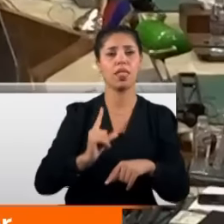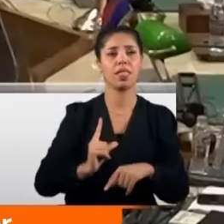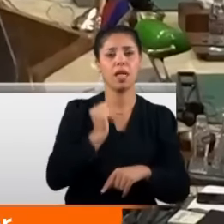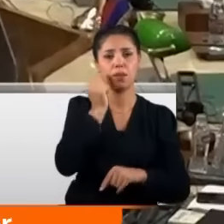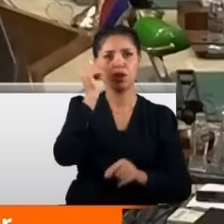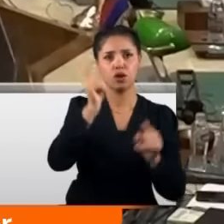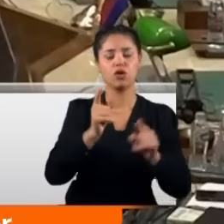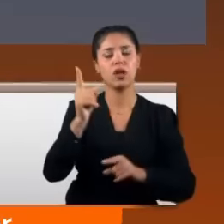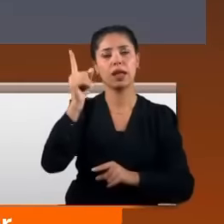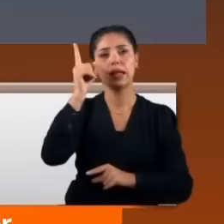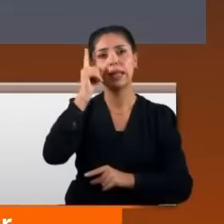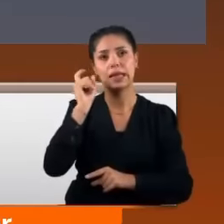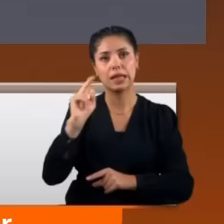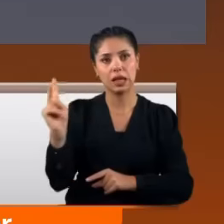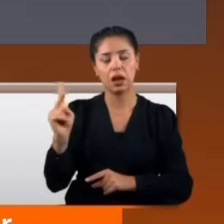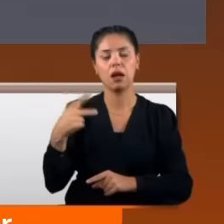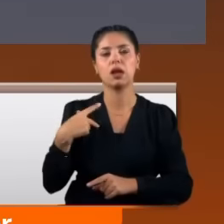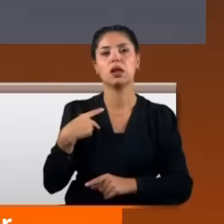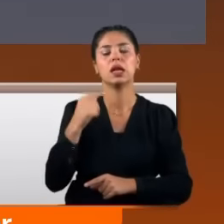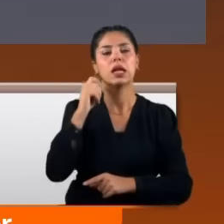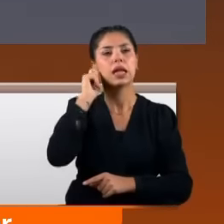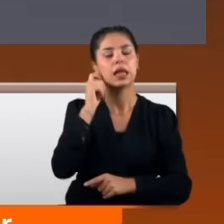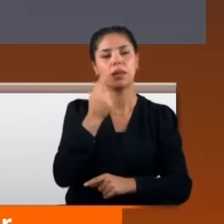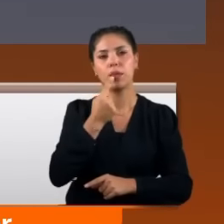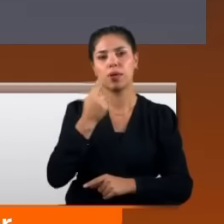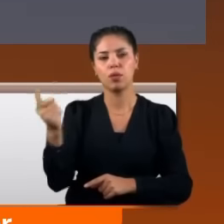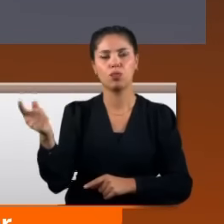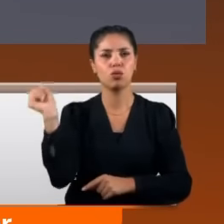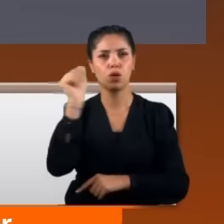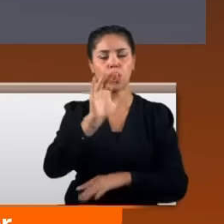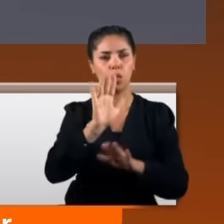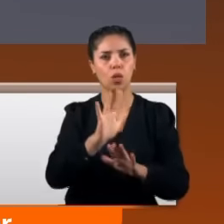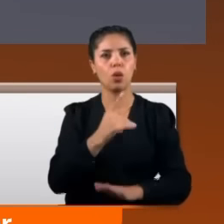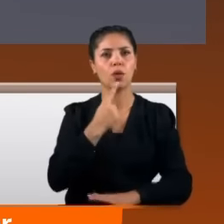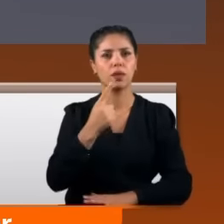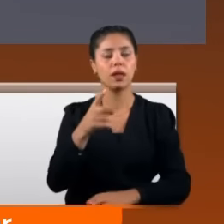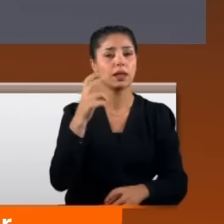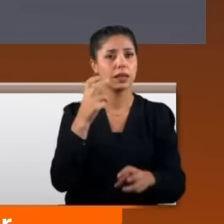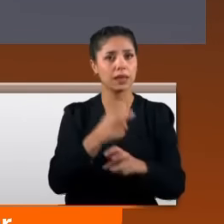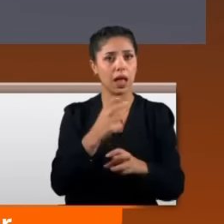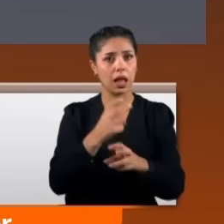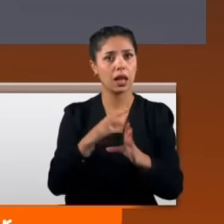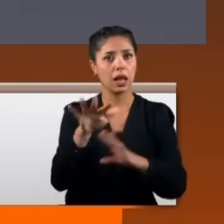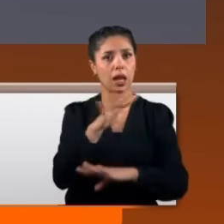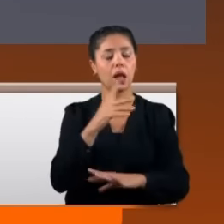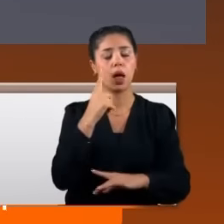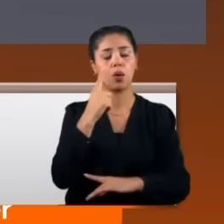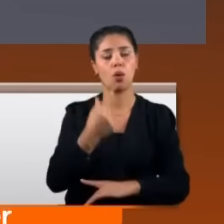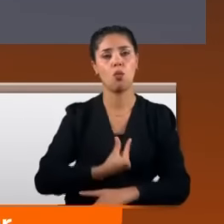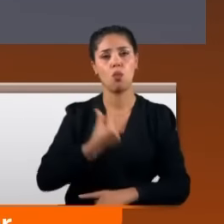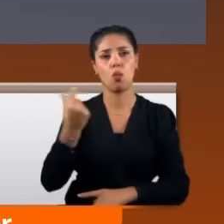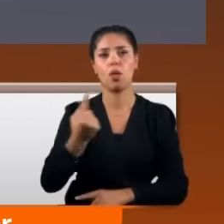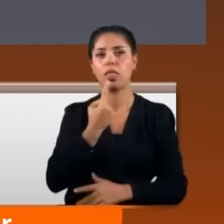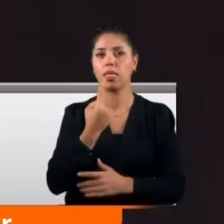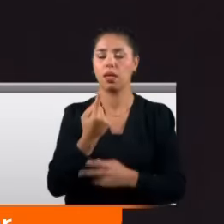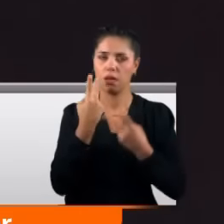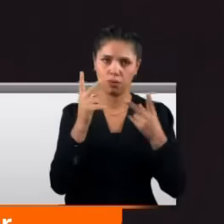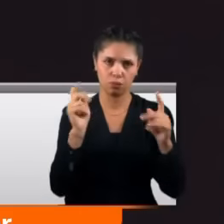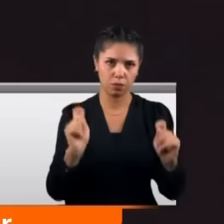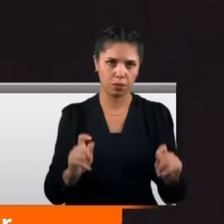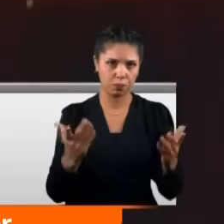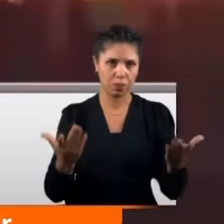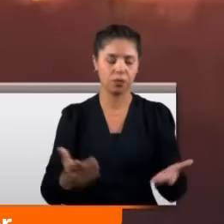kınadı. Bu saldırıların derhal durdurulması gerektiğini vurguluyoruz ve tehlikeleri konusunda uyarıyoruz açıklaması yapıldı.